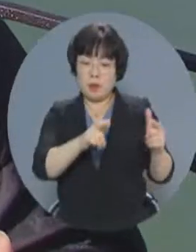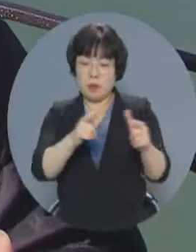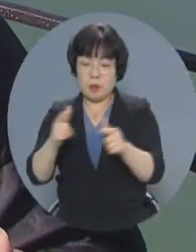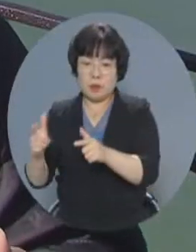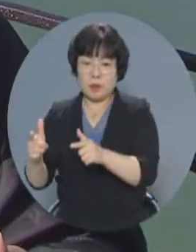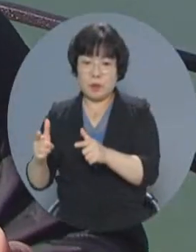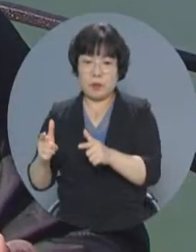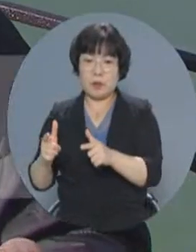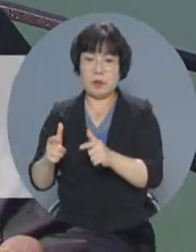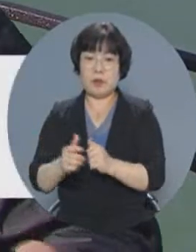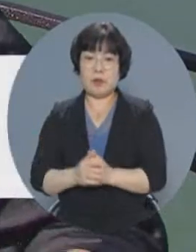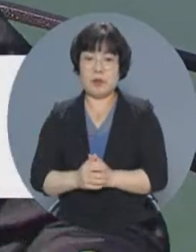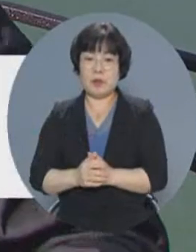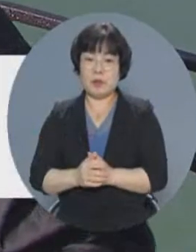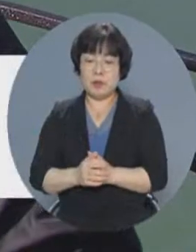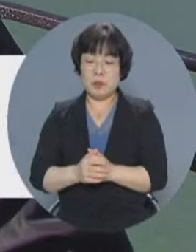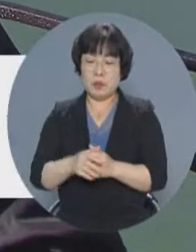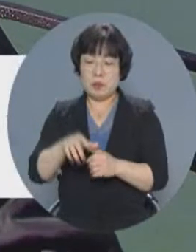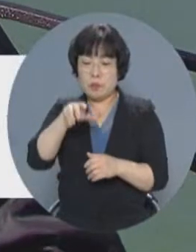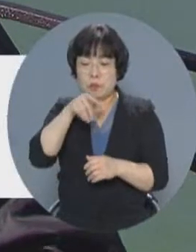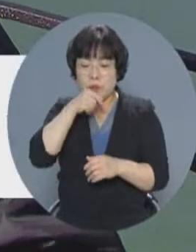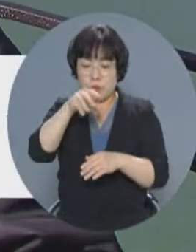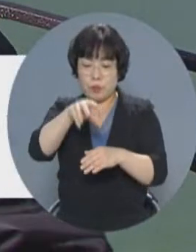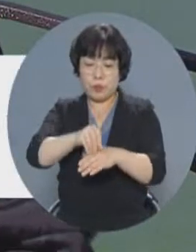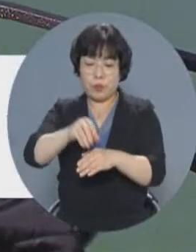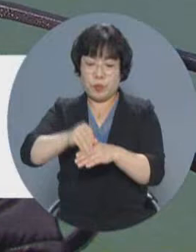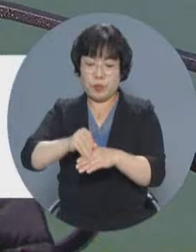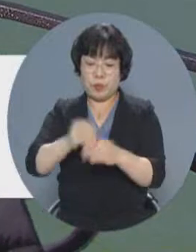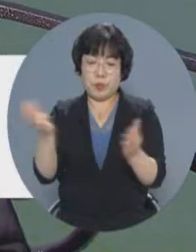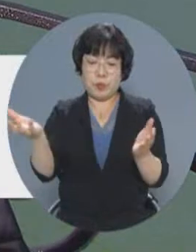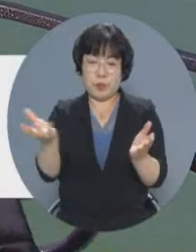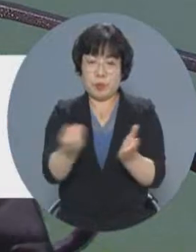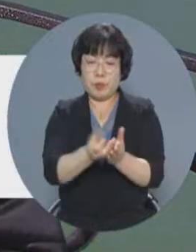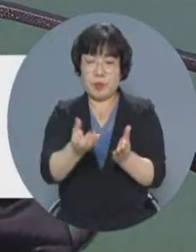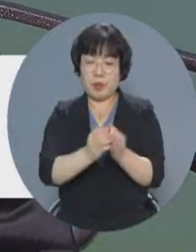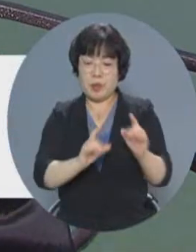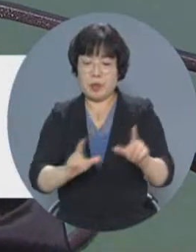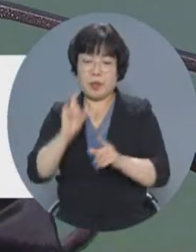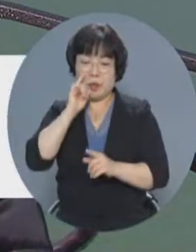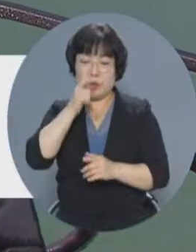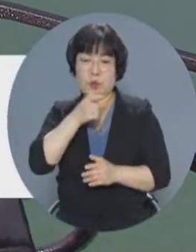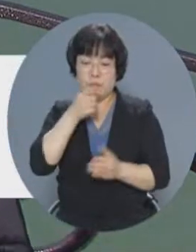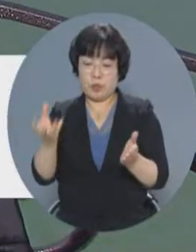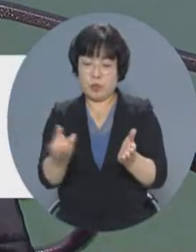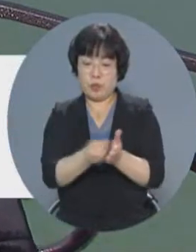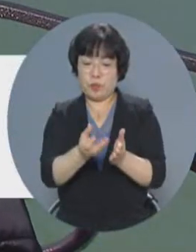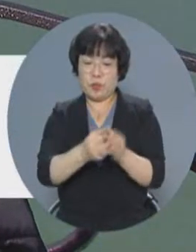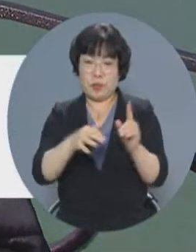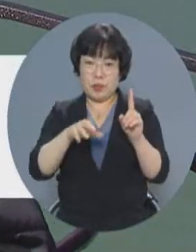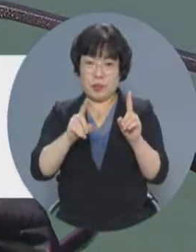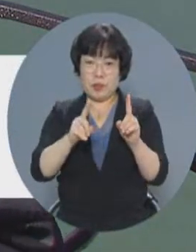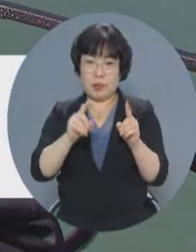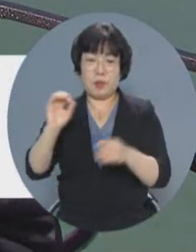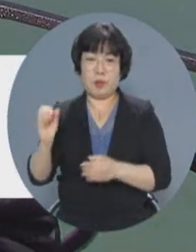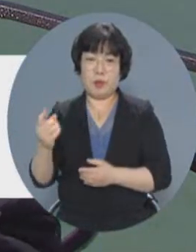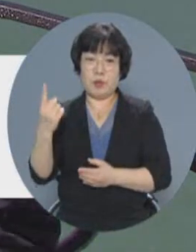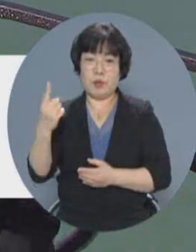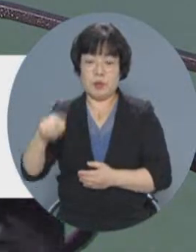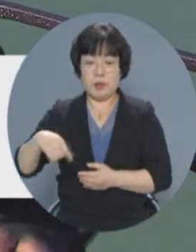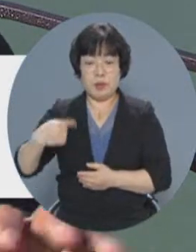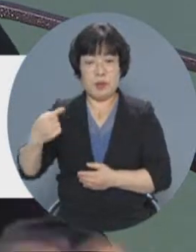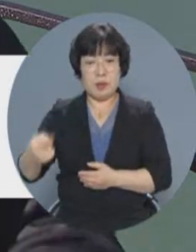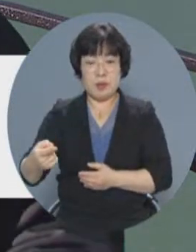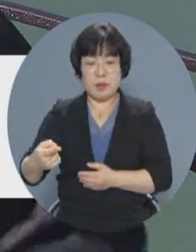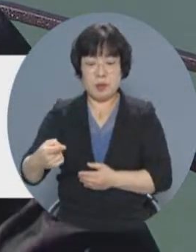오염수들이 땜으로 유입되기 때문에 1차적인 부분이 있을 수 있고 또 하나는